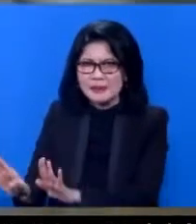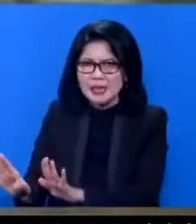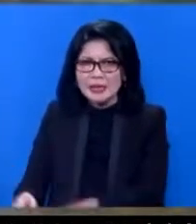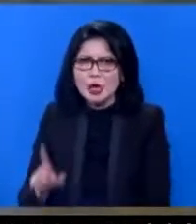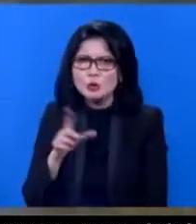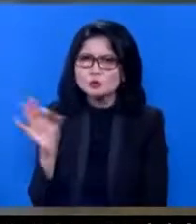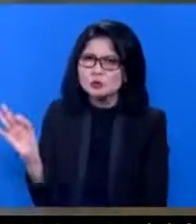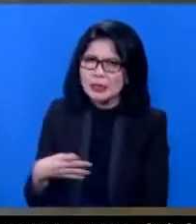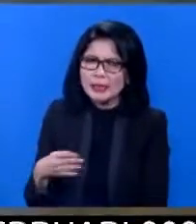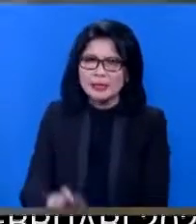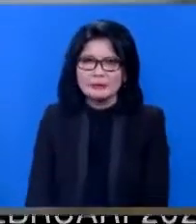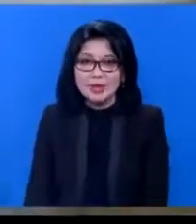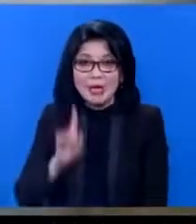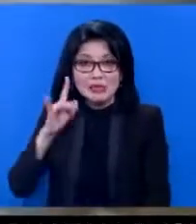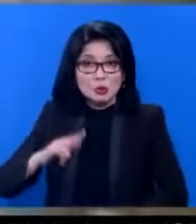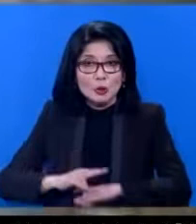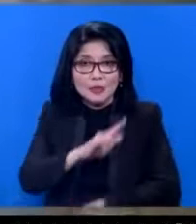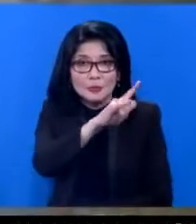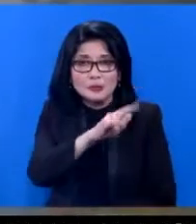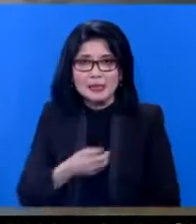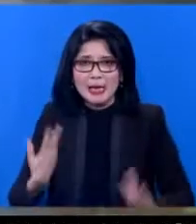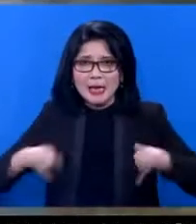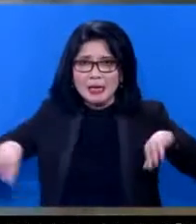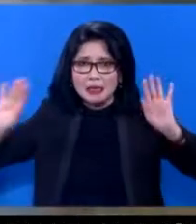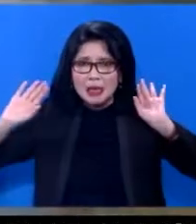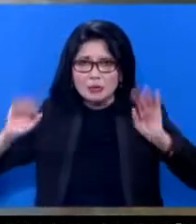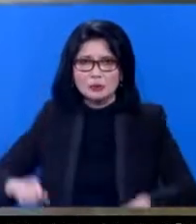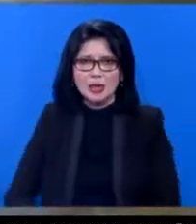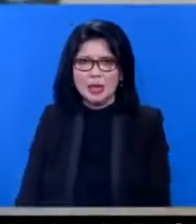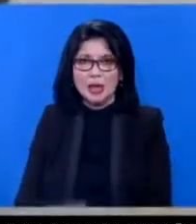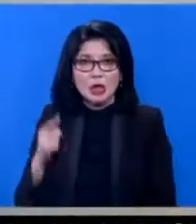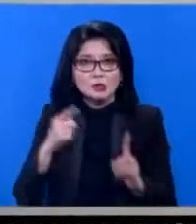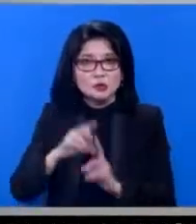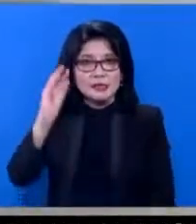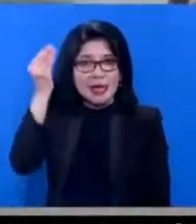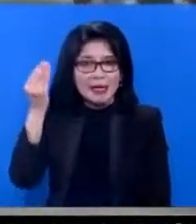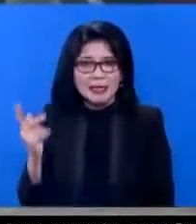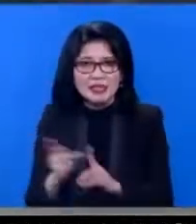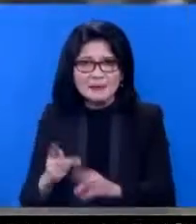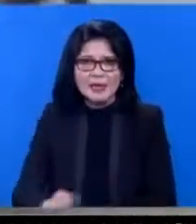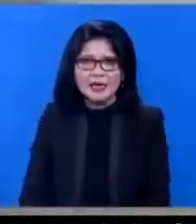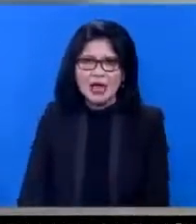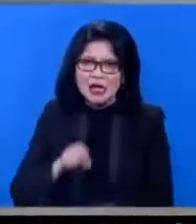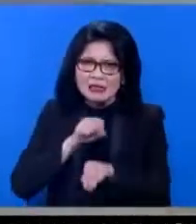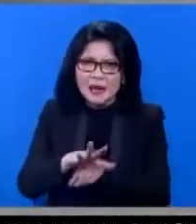pengeringan. Satu penerbangan, yaitu pesawat Garuda Indonesia GA-232 jurusan Jakarta-Semarang, terkena